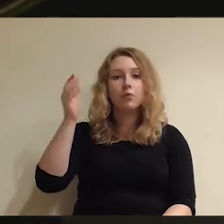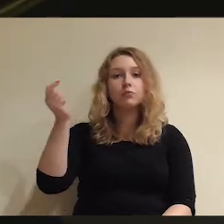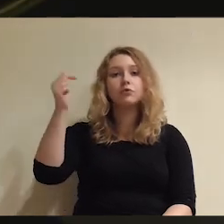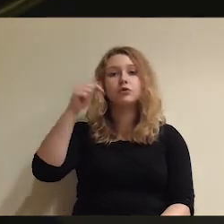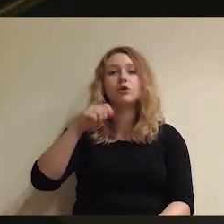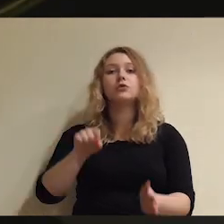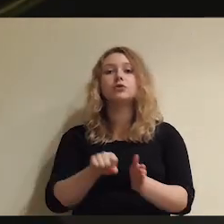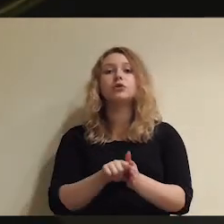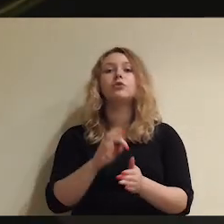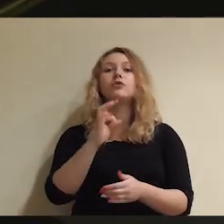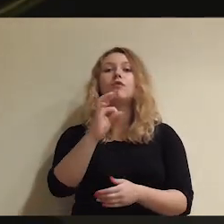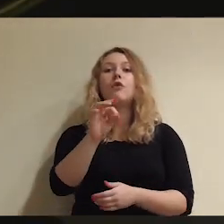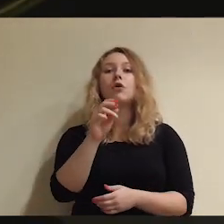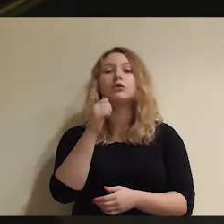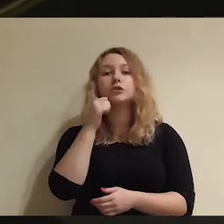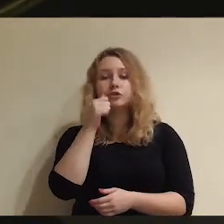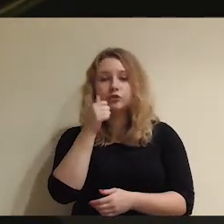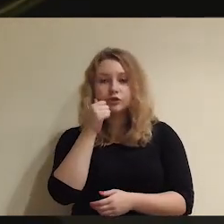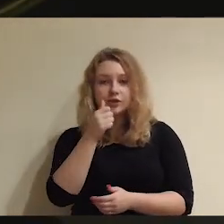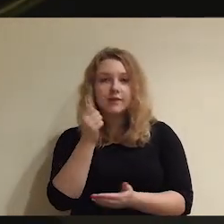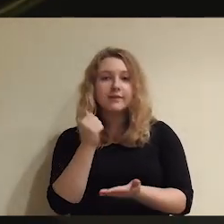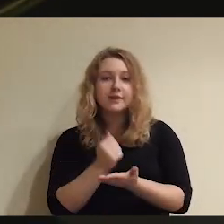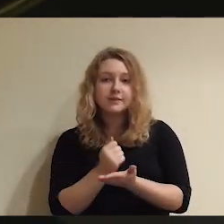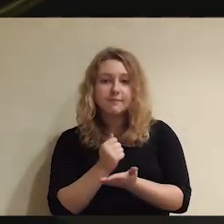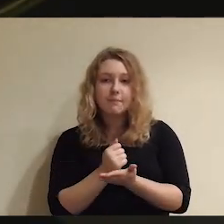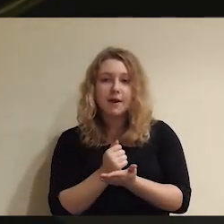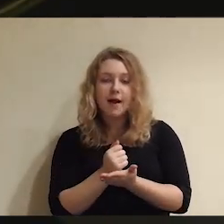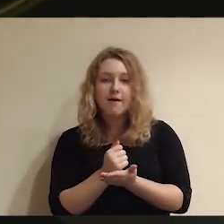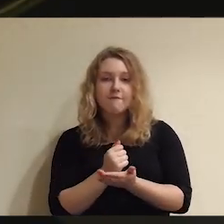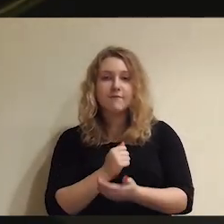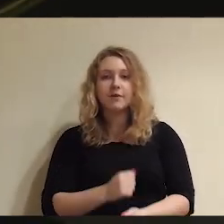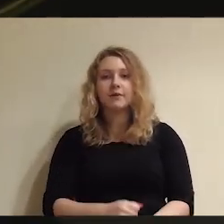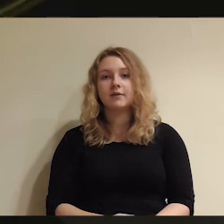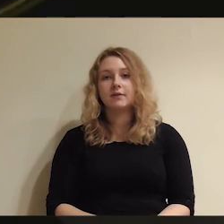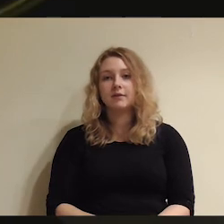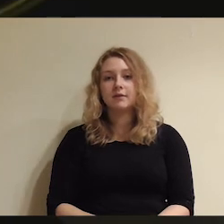Zobacz, jak Bóg przychodzi teraz do codziennych Twoich spraw.